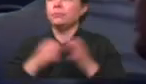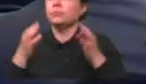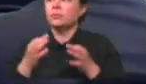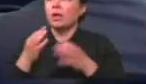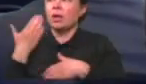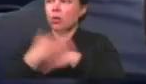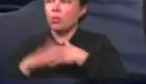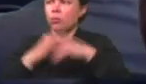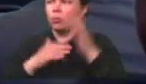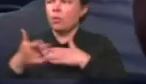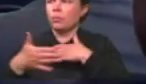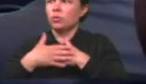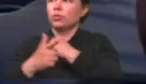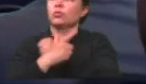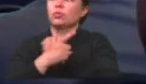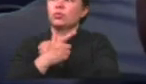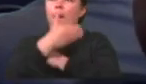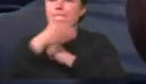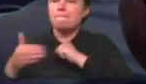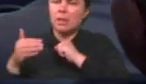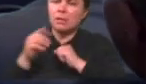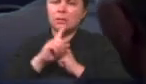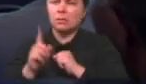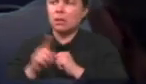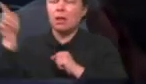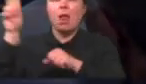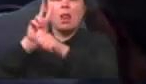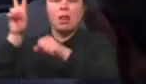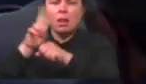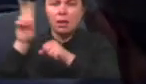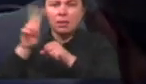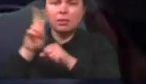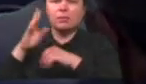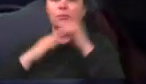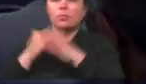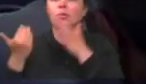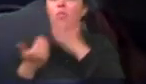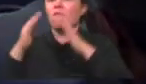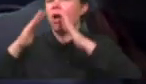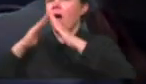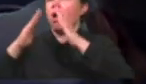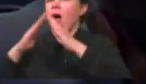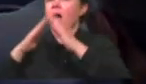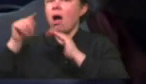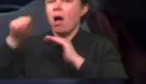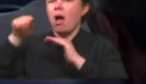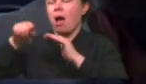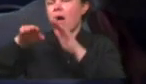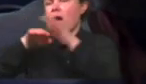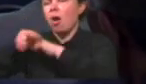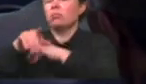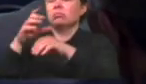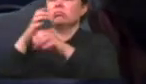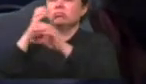kończymy inwestycję o wartości blisko 70 milionów w Legnicy, budowa nowej hali zaplecza technicznego